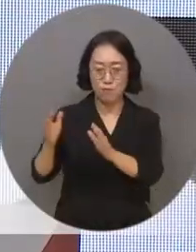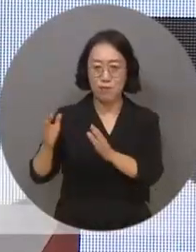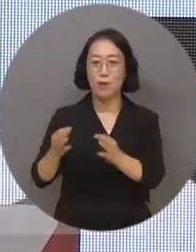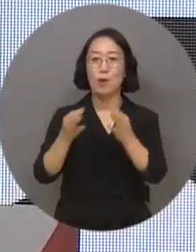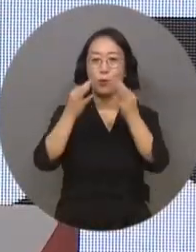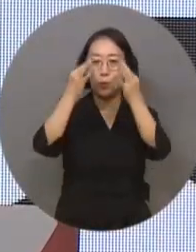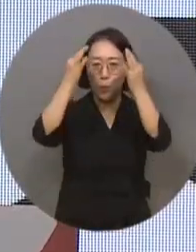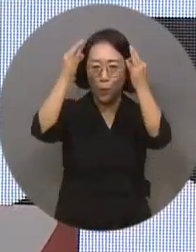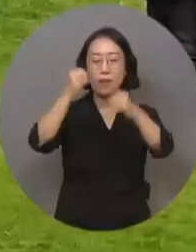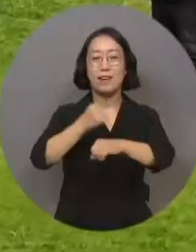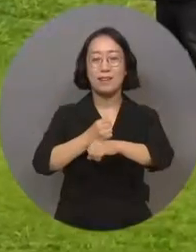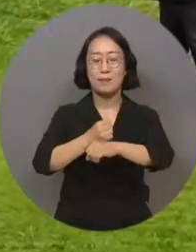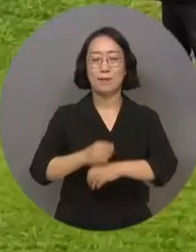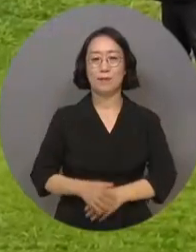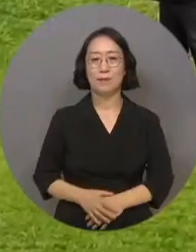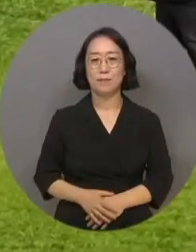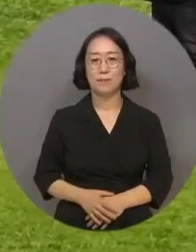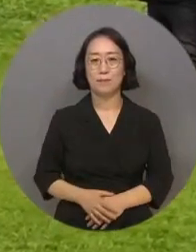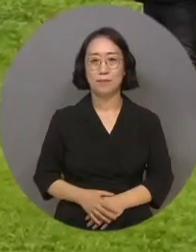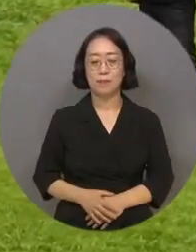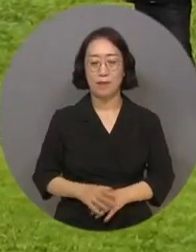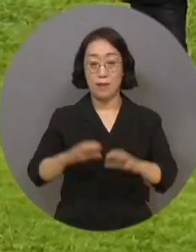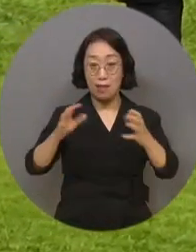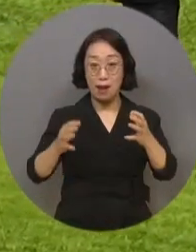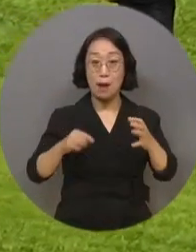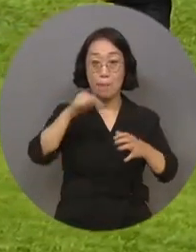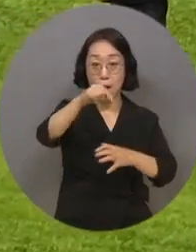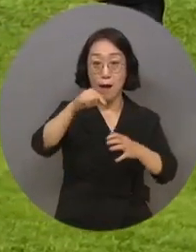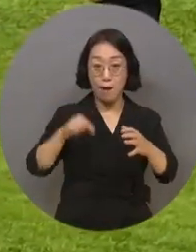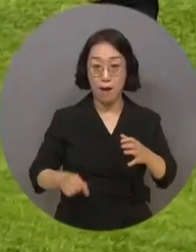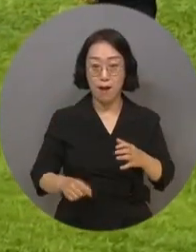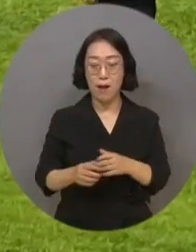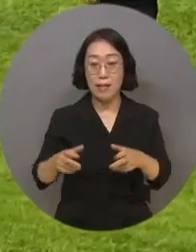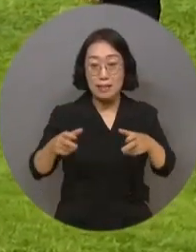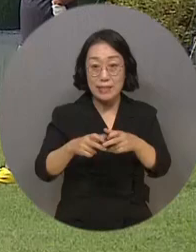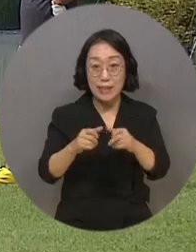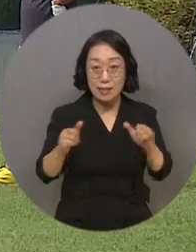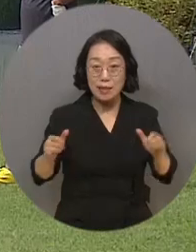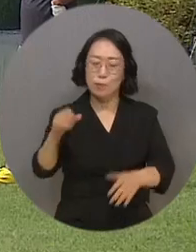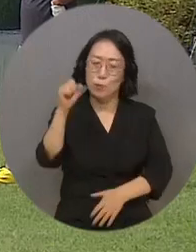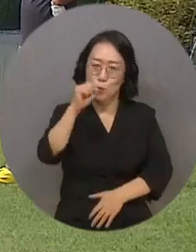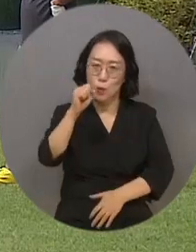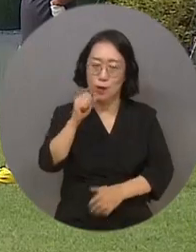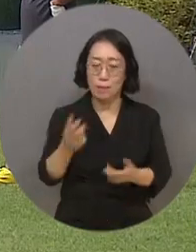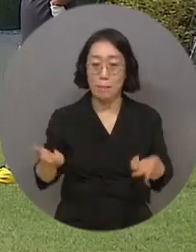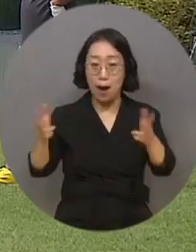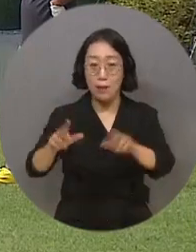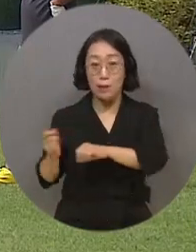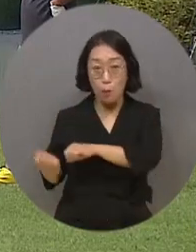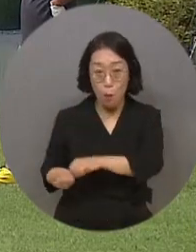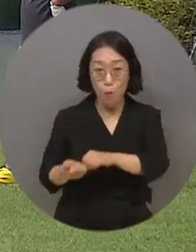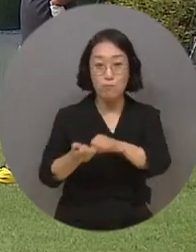노력을 다하겠습니다. 국내외 장애인들에게 많은 사랑을 받고 있는 파크골프.